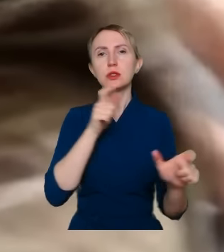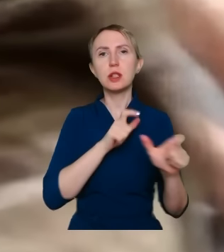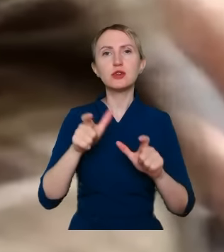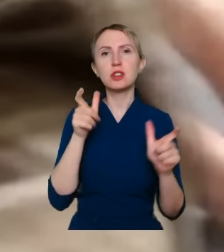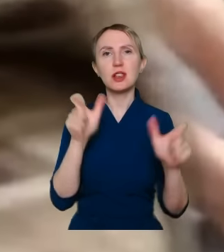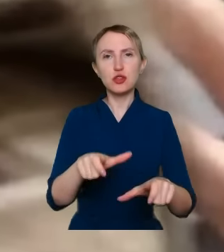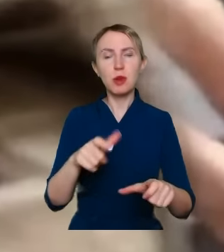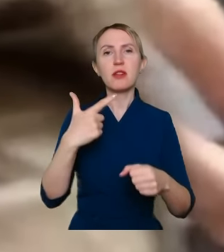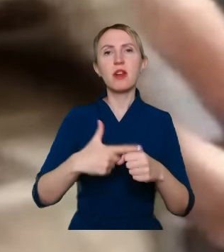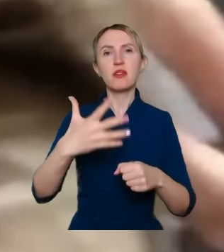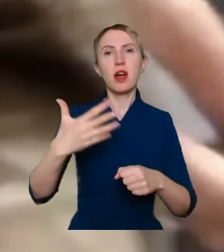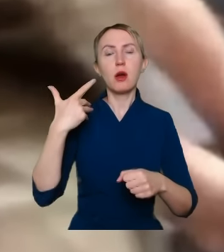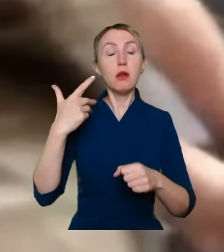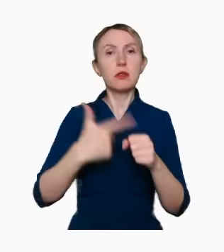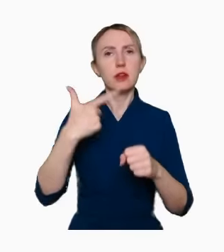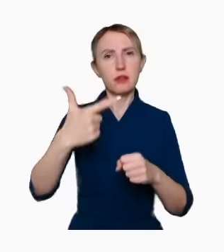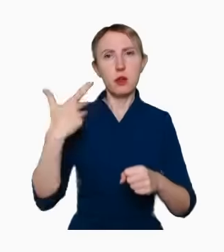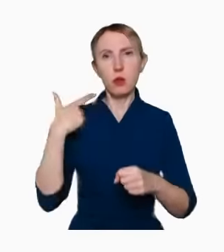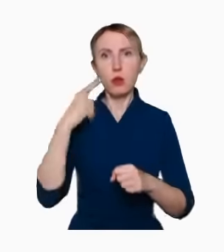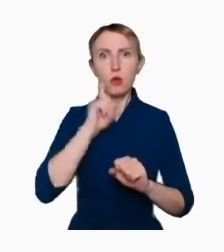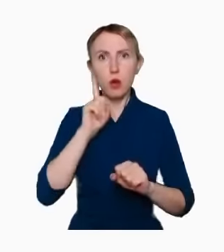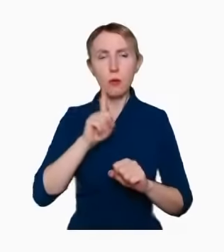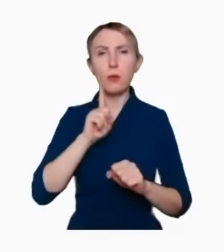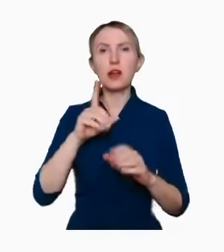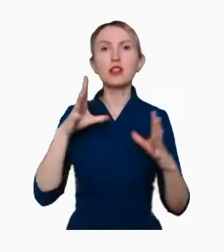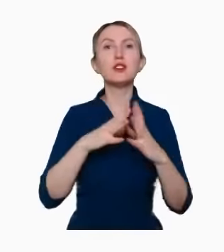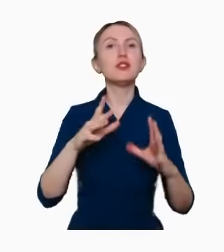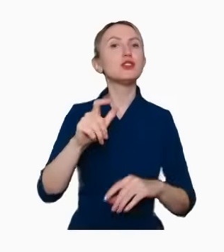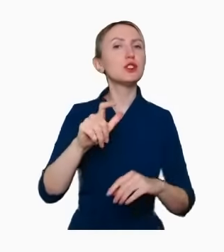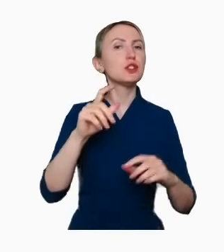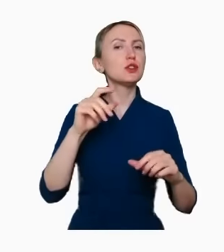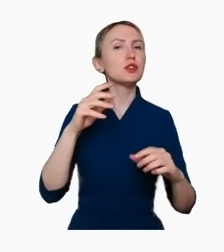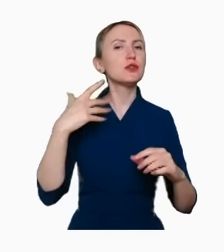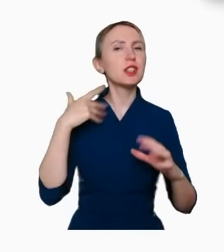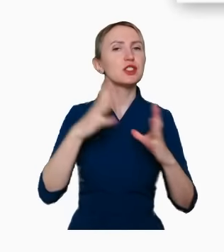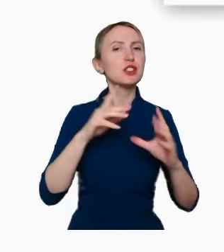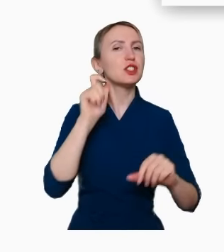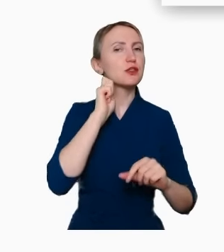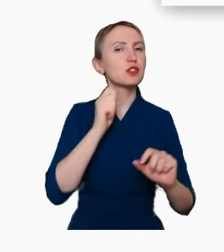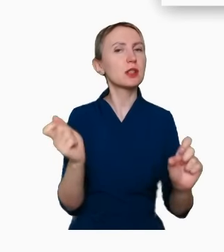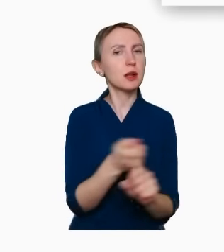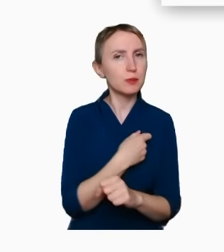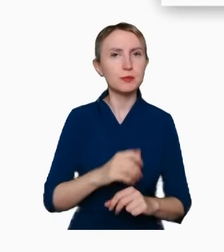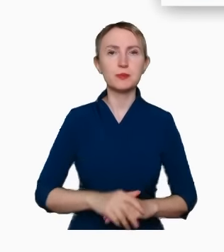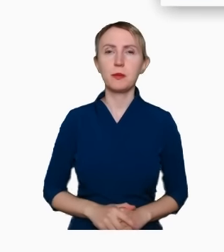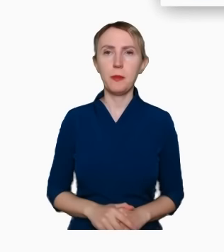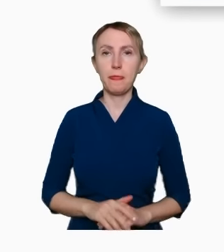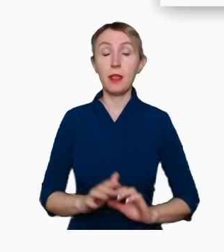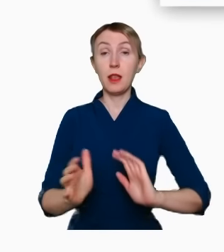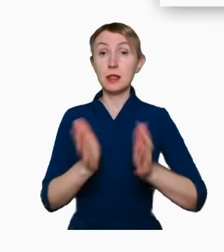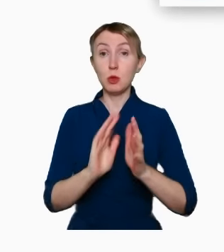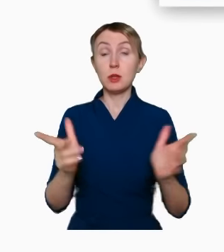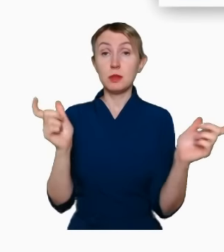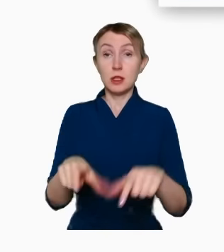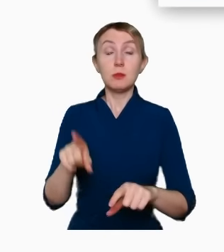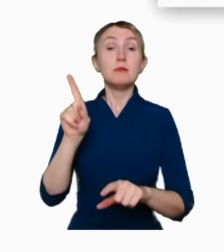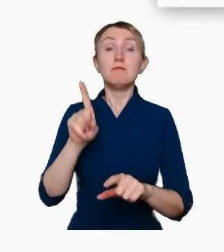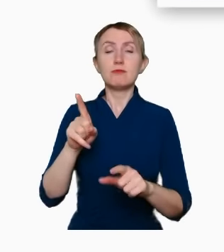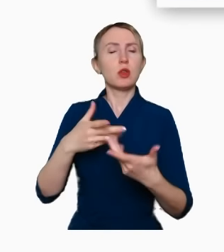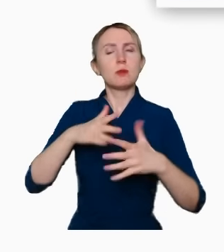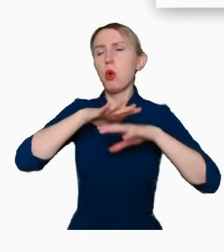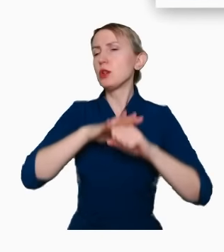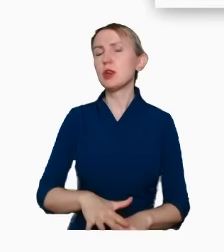22-latka podejrzanego o zabójstwo 10-letniej dziewczynki sposób traktowania zatrzymanego przez organy ścigania stanowi poniżające